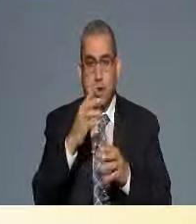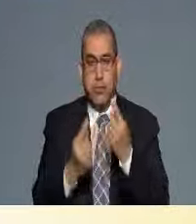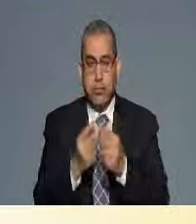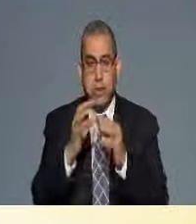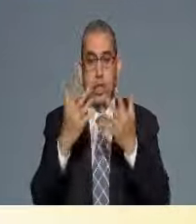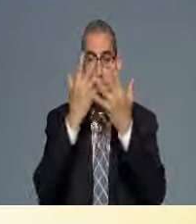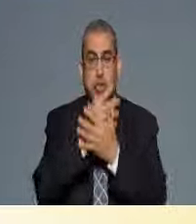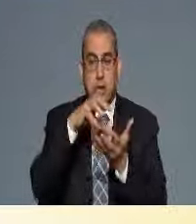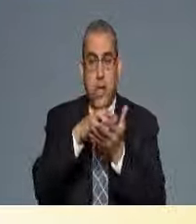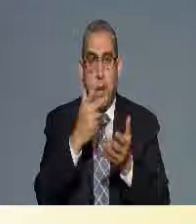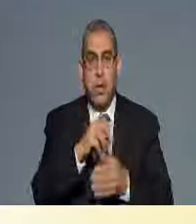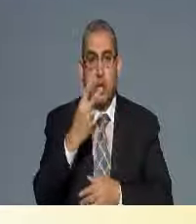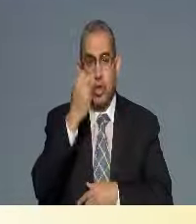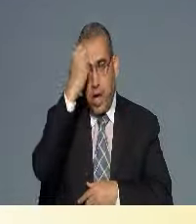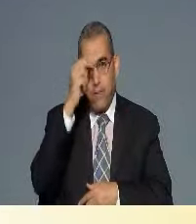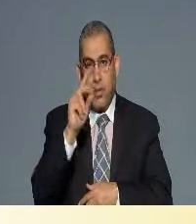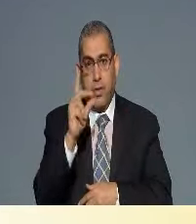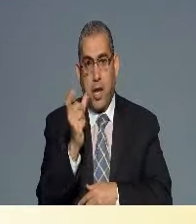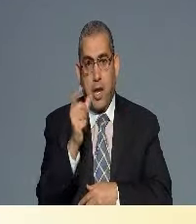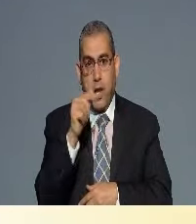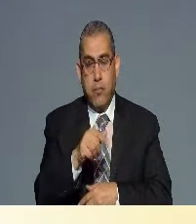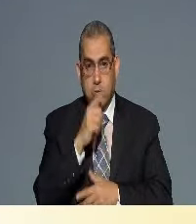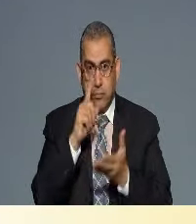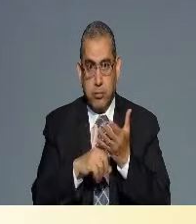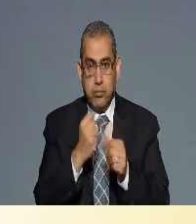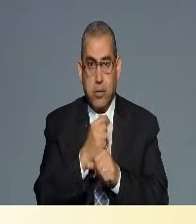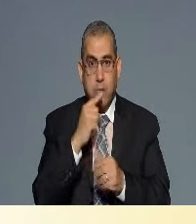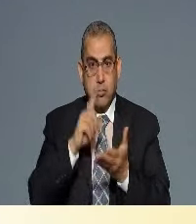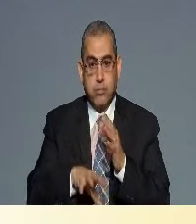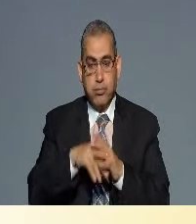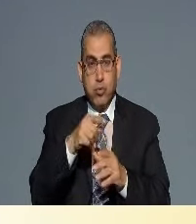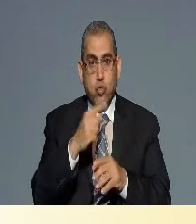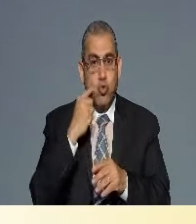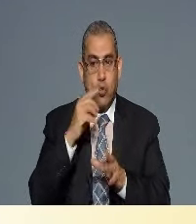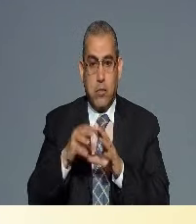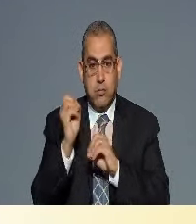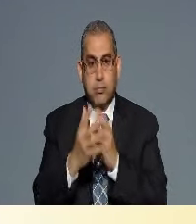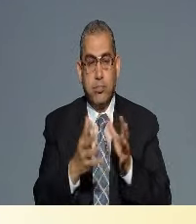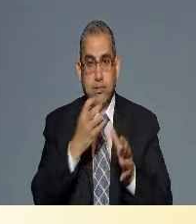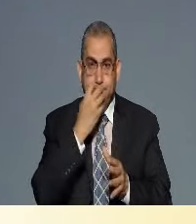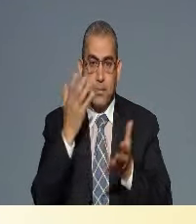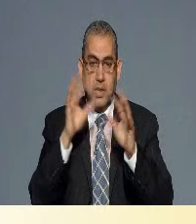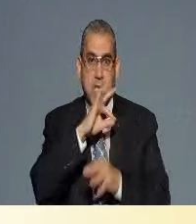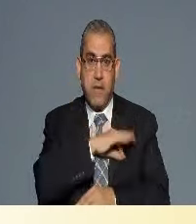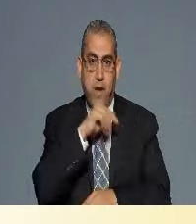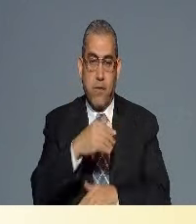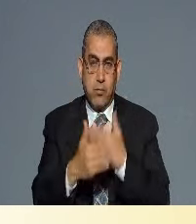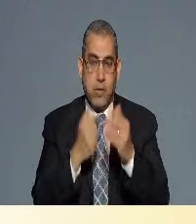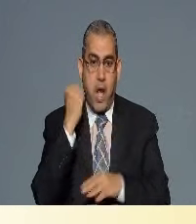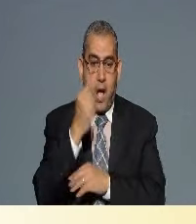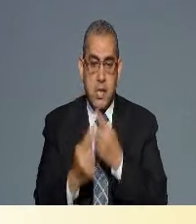ده انتاجه 12 ألف طن، بيستقبل 12 ألف طن يوم. احنا هنا هنعظم الاستفادة ان احنا هنبتدي نزرع بنجر من